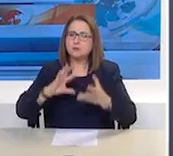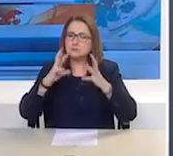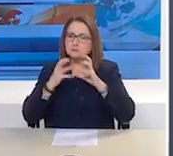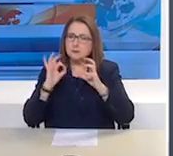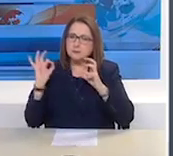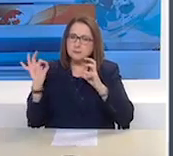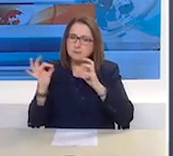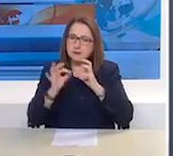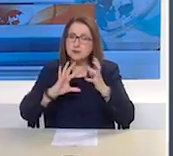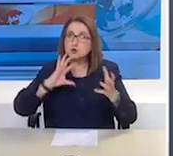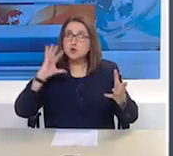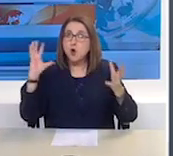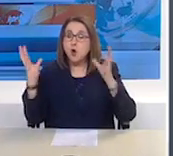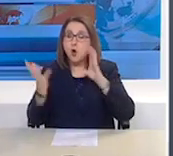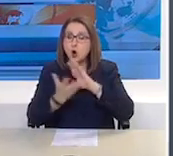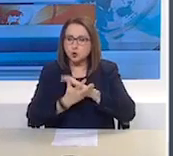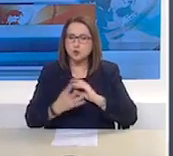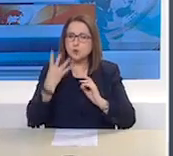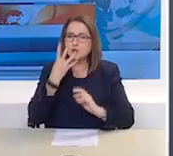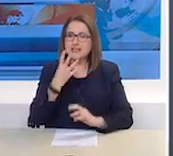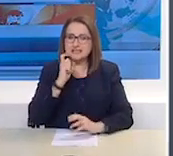των καταγεγραμμένων κρουσμάτων έχει ξεπεράσει τα